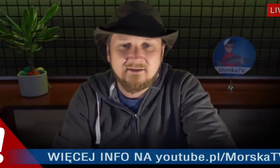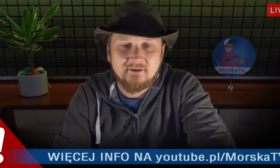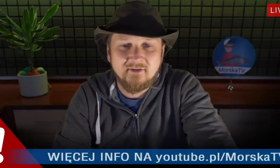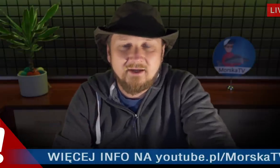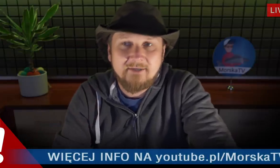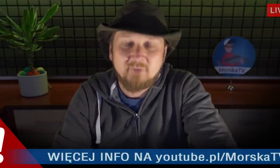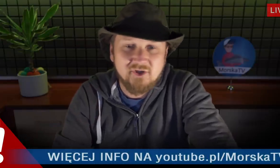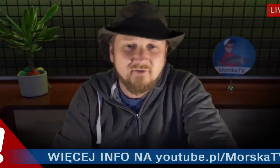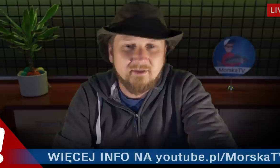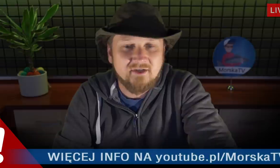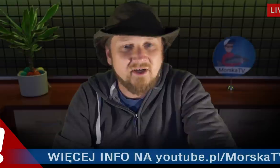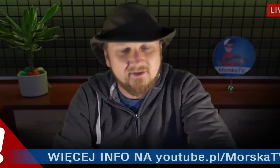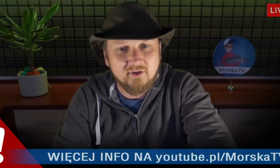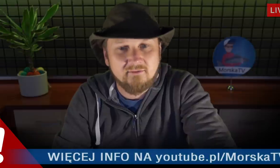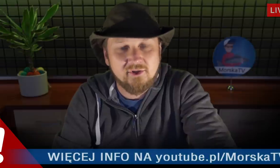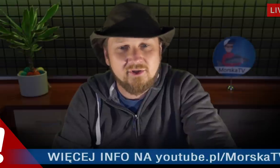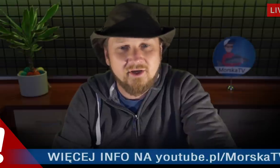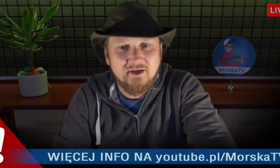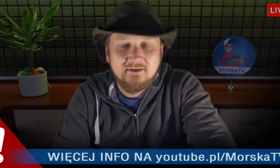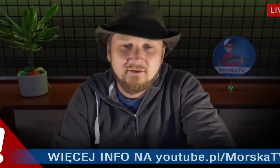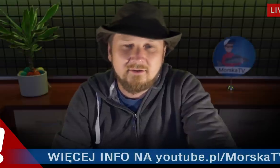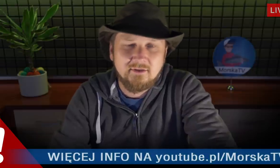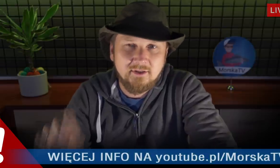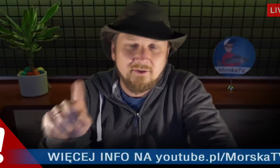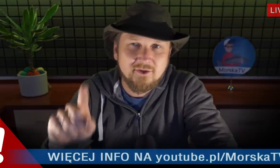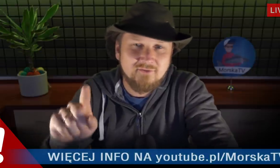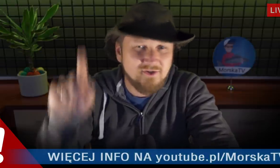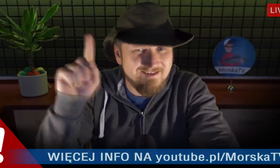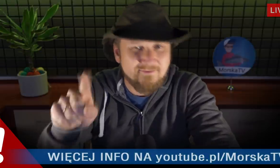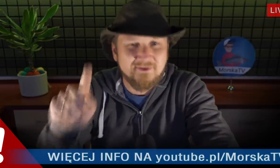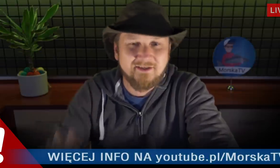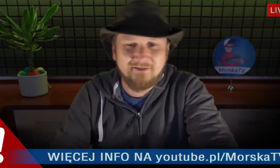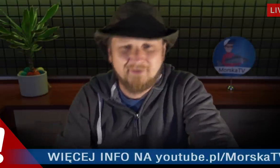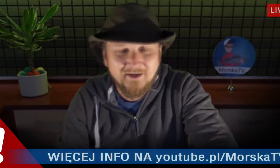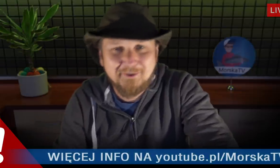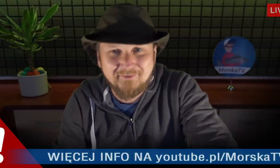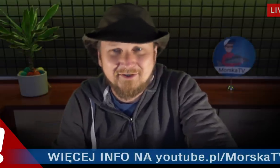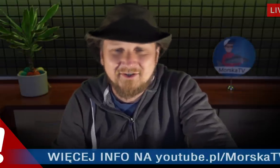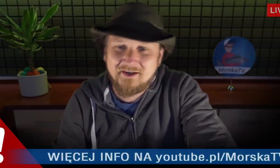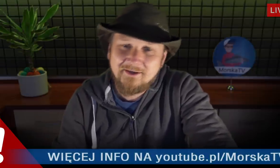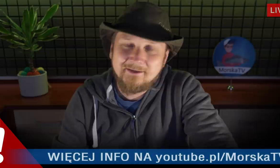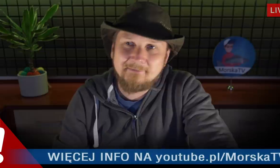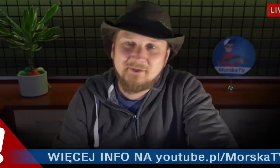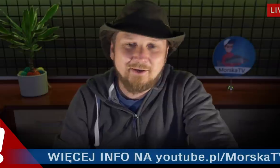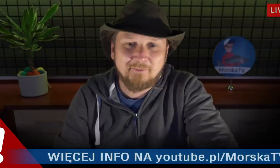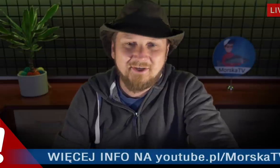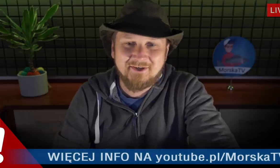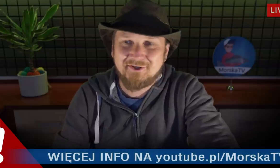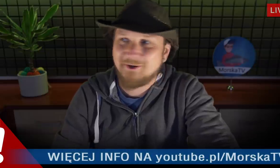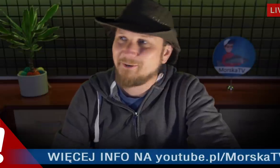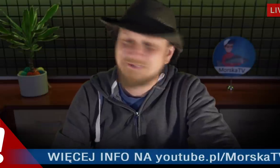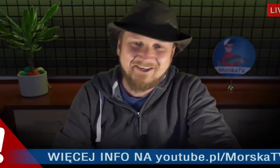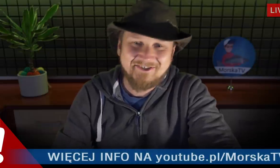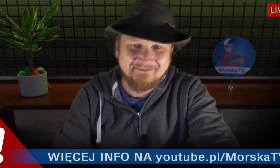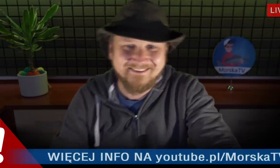ministra zdrowia piszcie w komentarzach co o tym myślicie i no i oczywiście na morskiej tv dowiecie się jak my jako